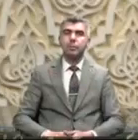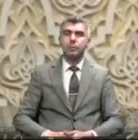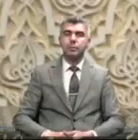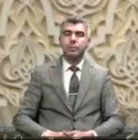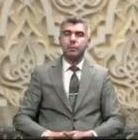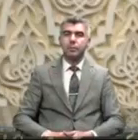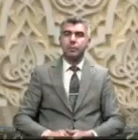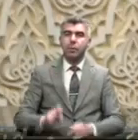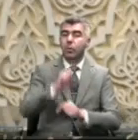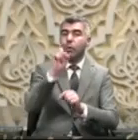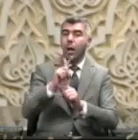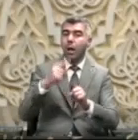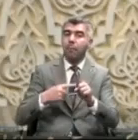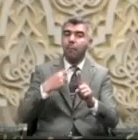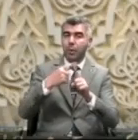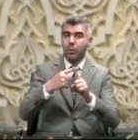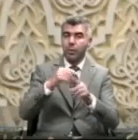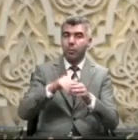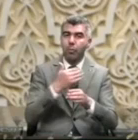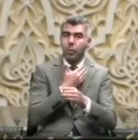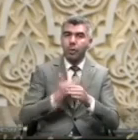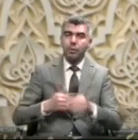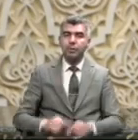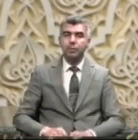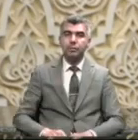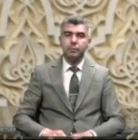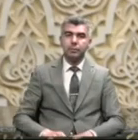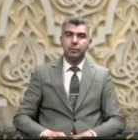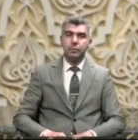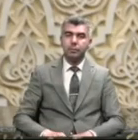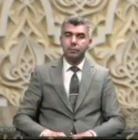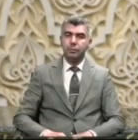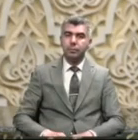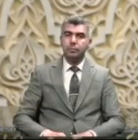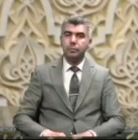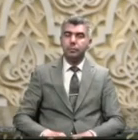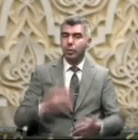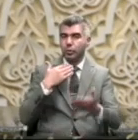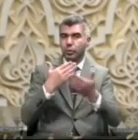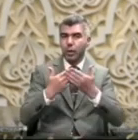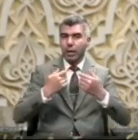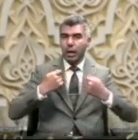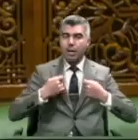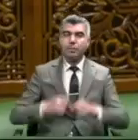شكرا سيد الوزير تفضل سيد المستشار المحترم اطار تعقيب شكرا